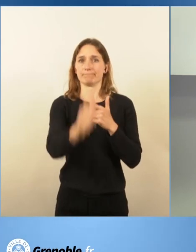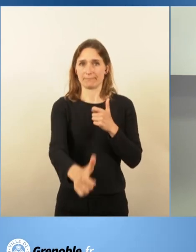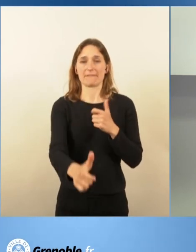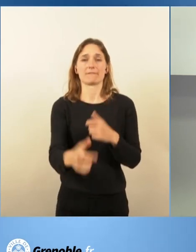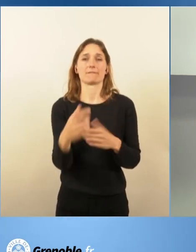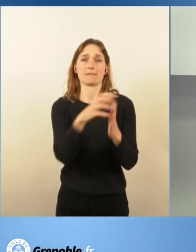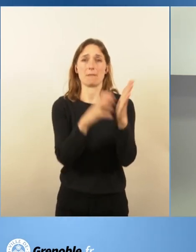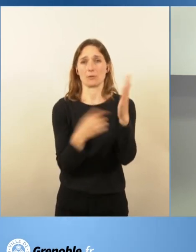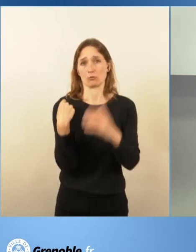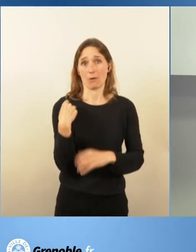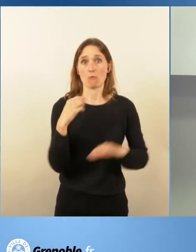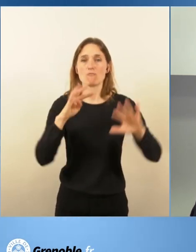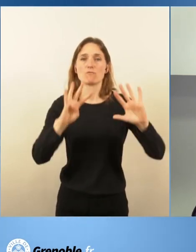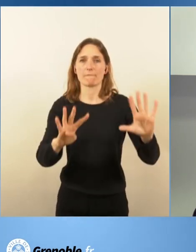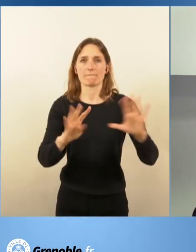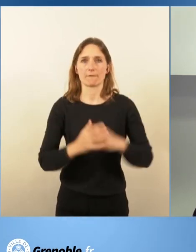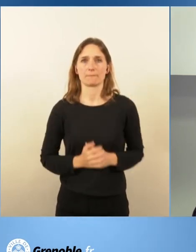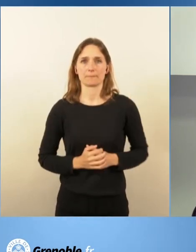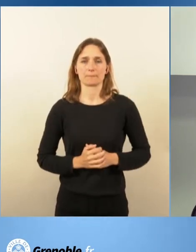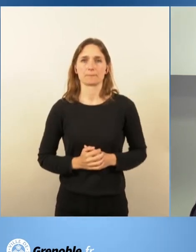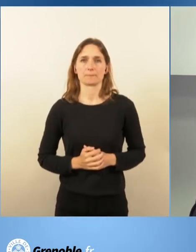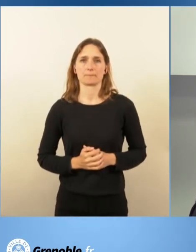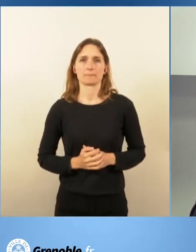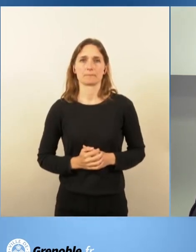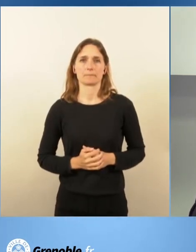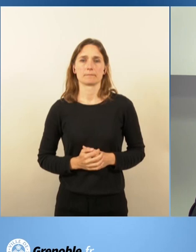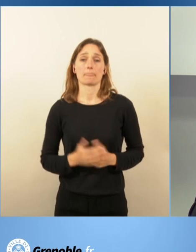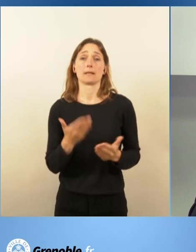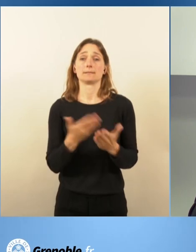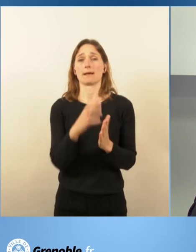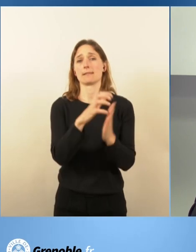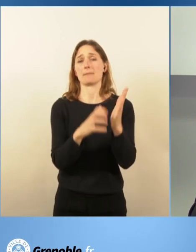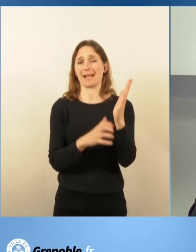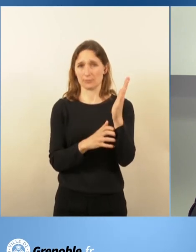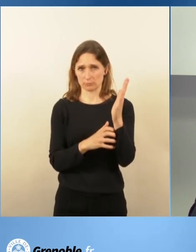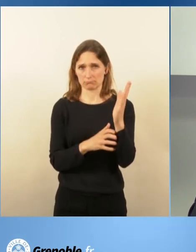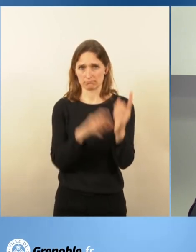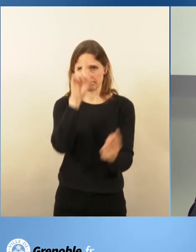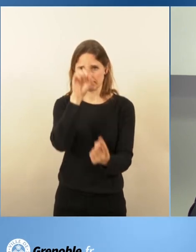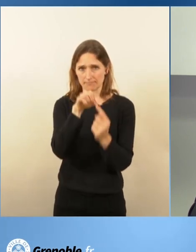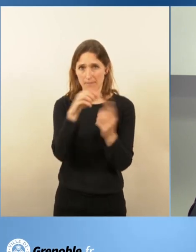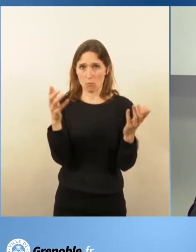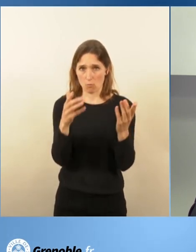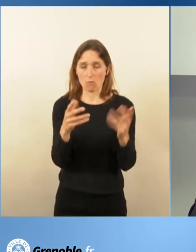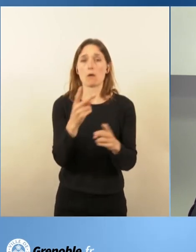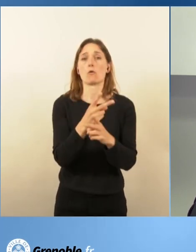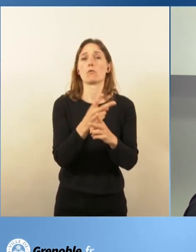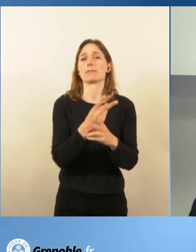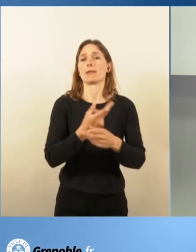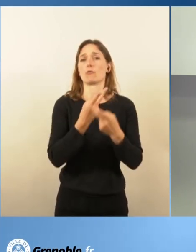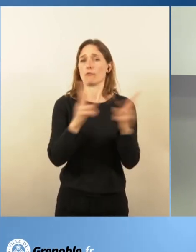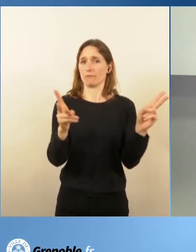numéro 9 une délibération qui porte sur le classement au titre des monuments historiques de l'Hôtel de Ville de Grenoble